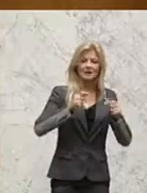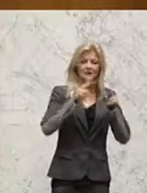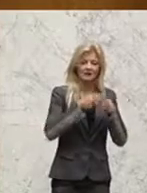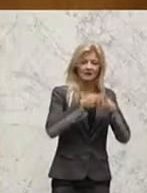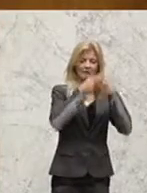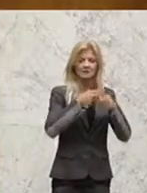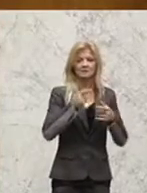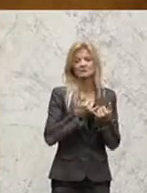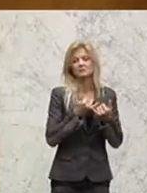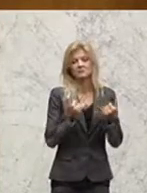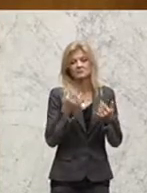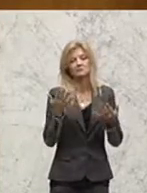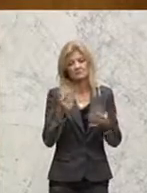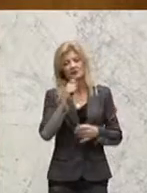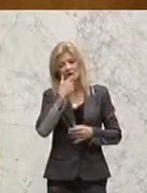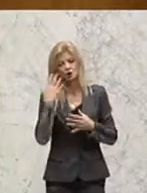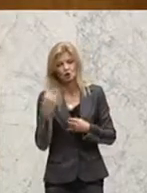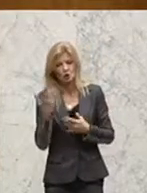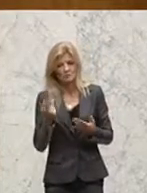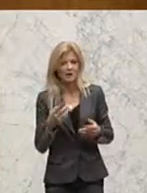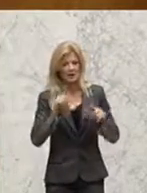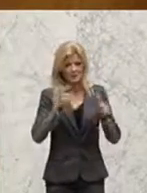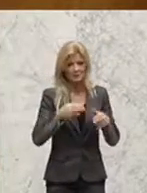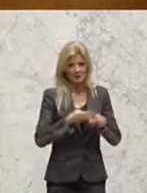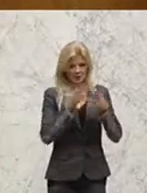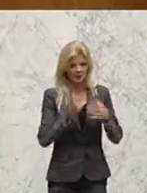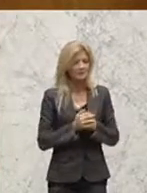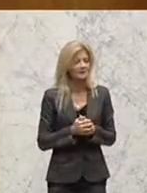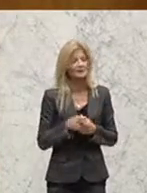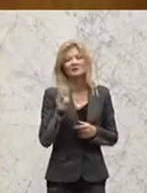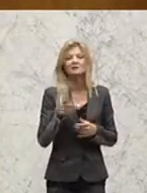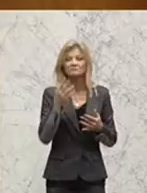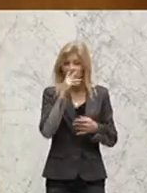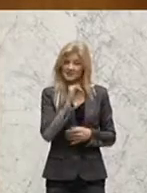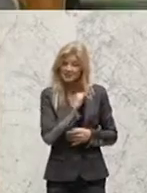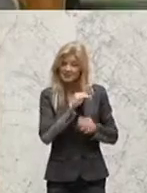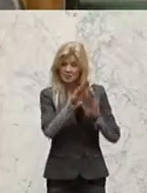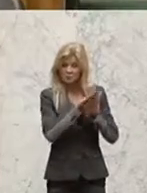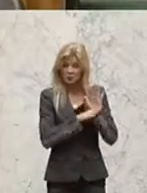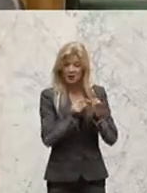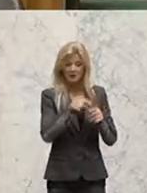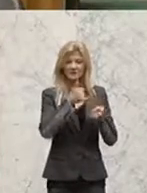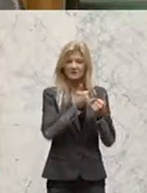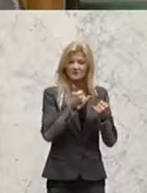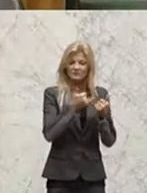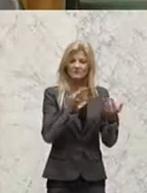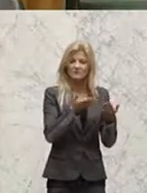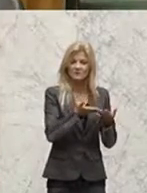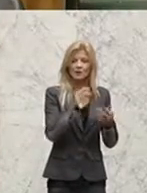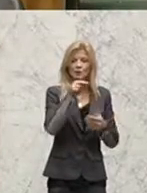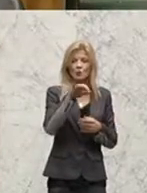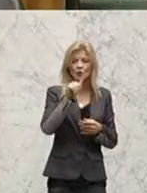europäischer Ebene, wo es hier um ein gesamteuropäisches Resettlement-Programm geht, wo es darum geht, dass UNHCR direkt